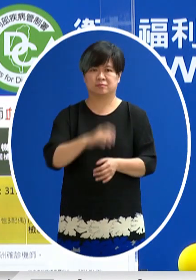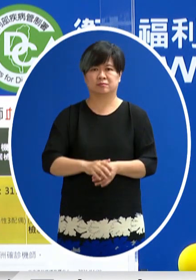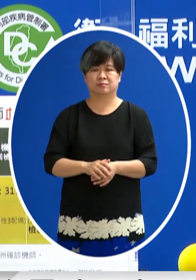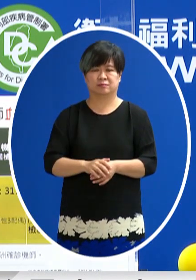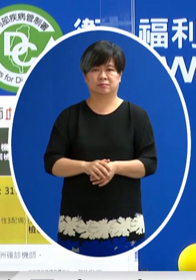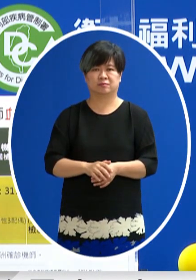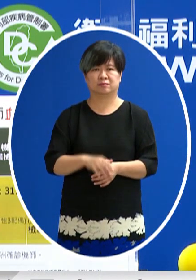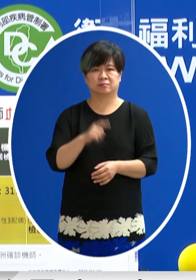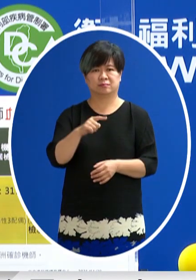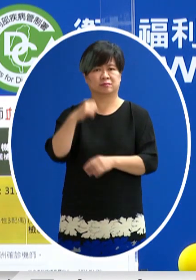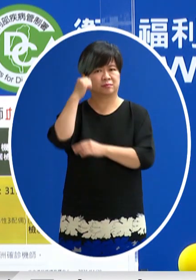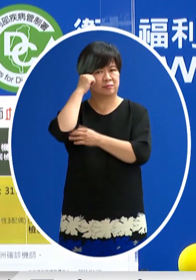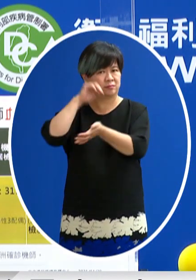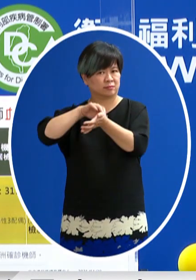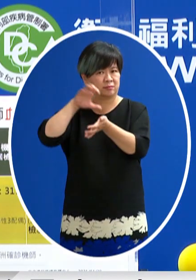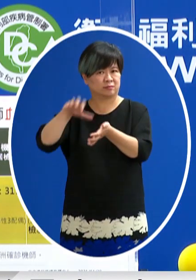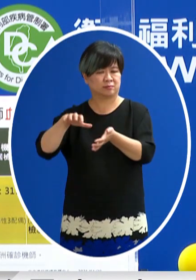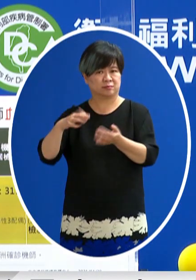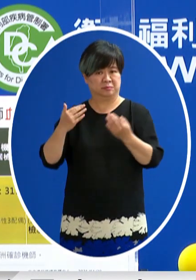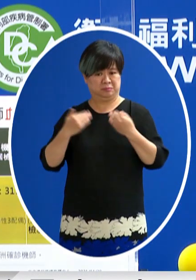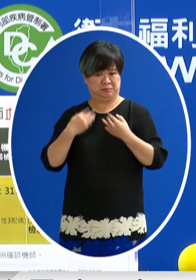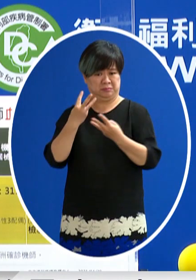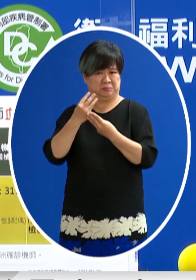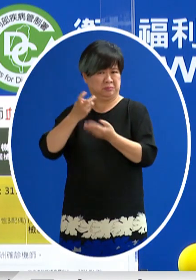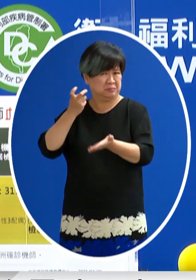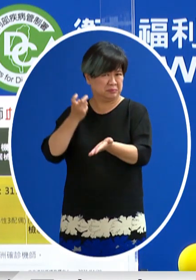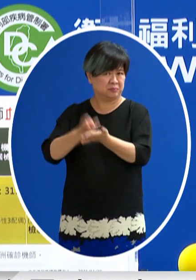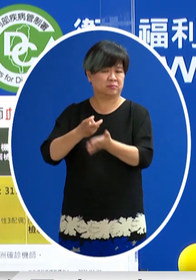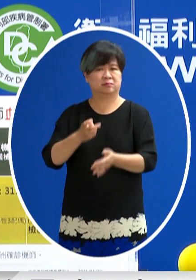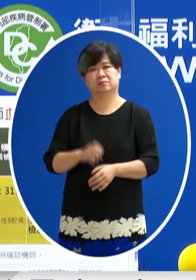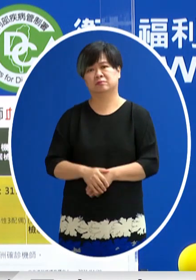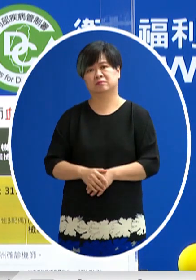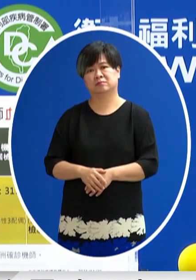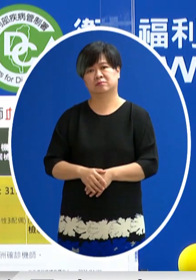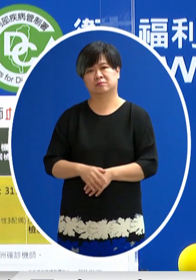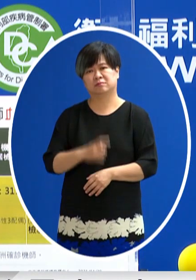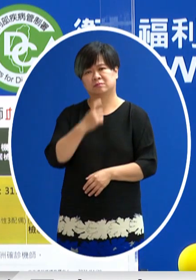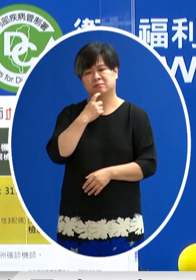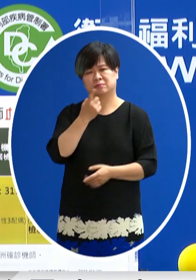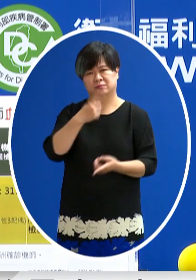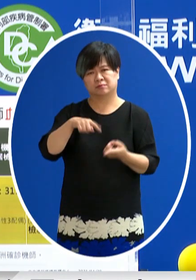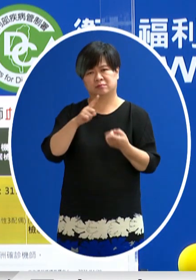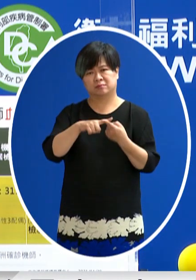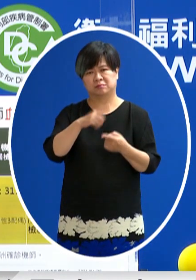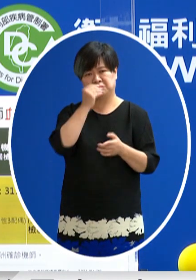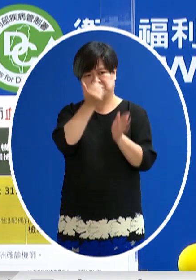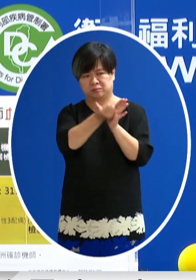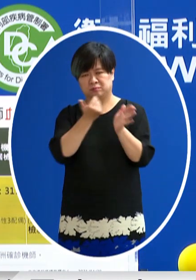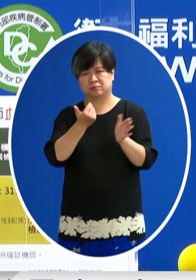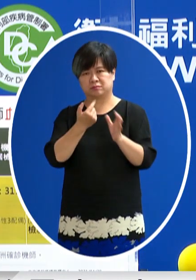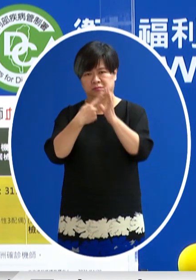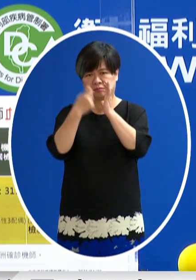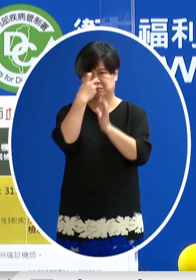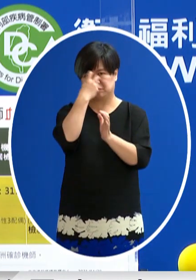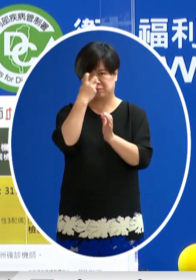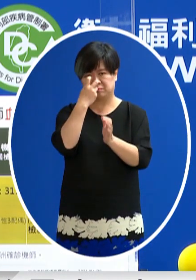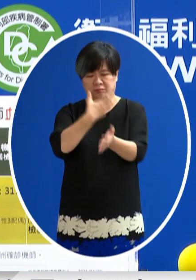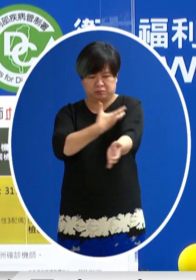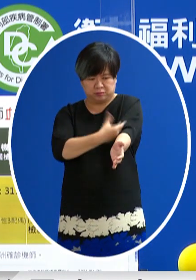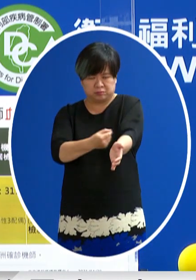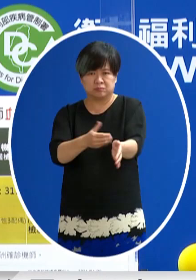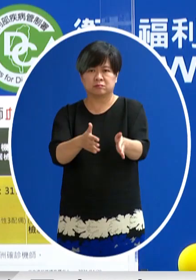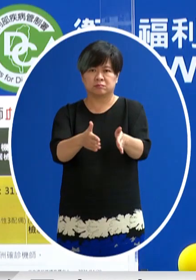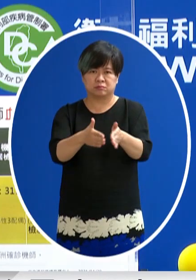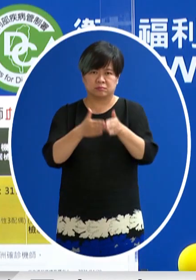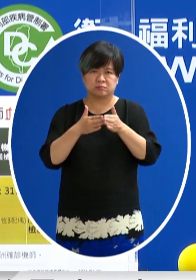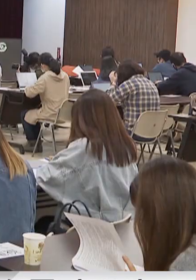的时候那状况已经是肺炎，那所以应该是要能够及早的裁剪，这样才比较符